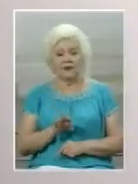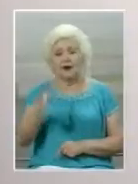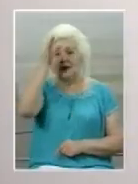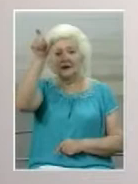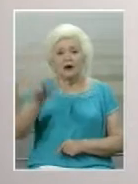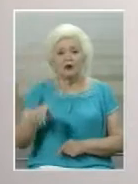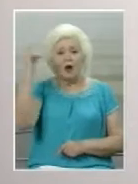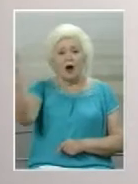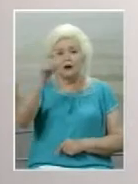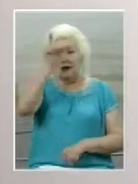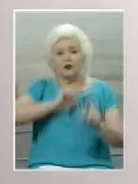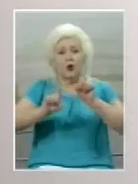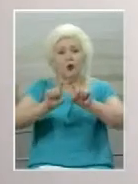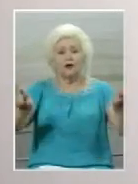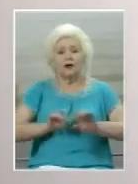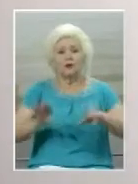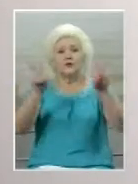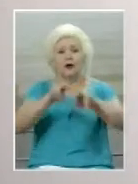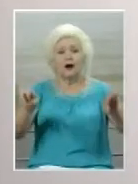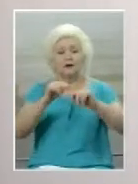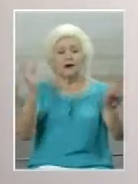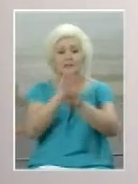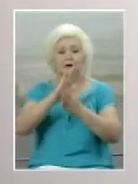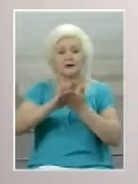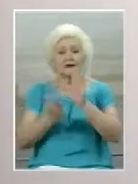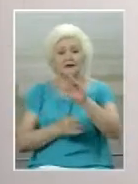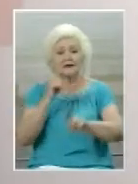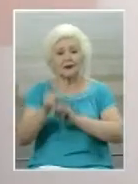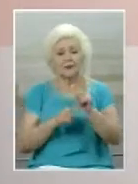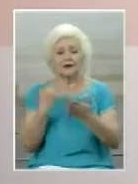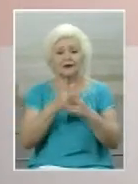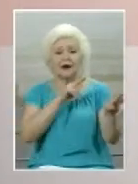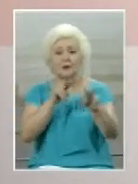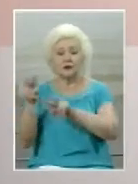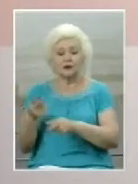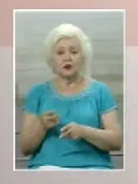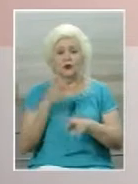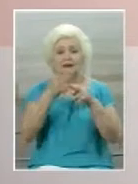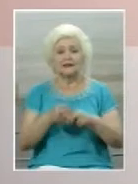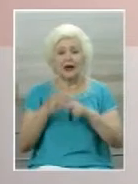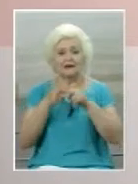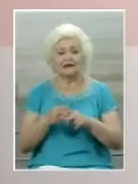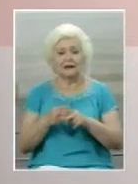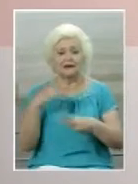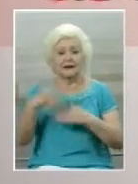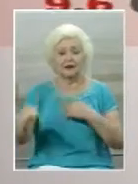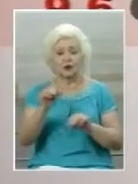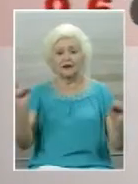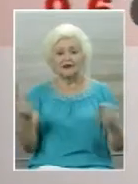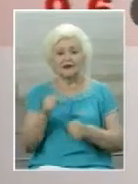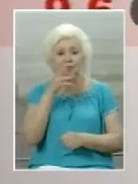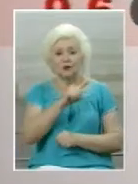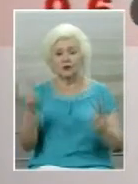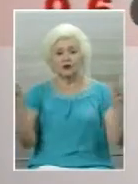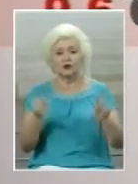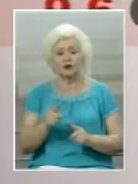Науковці аграрного університету провели аналіз кліматичних змін за даними спостережень метеостанції Херсона. Зимовий період скоротився